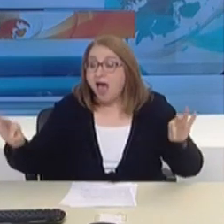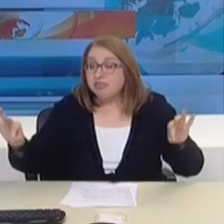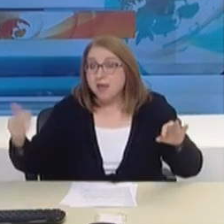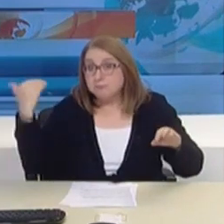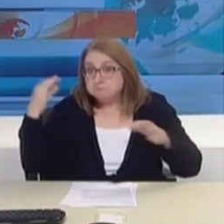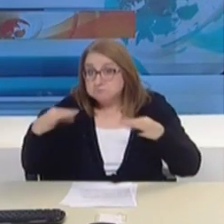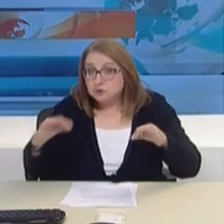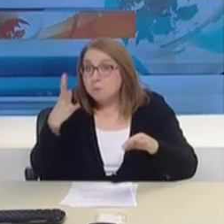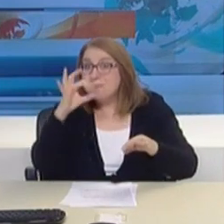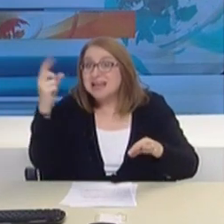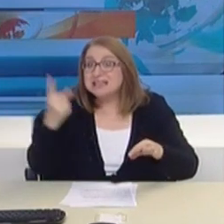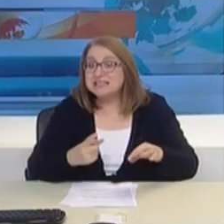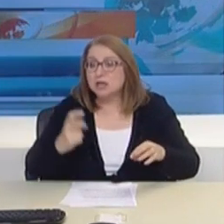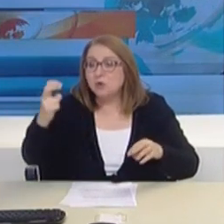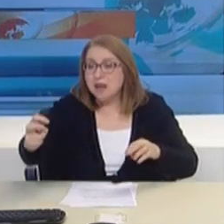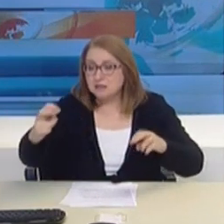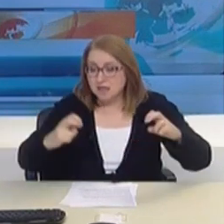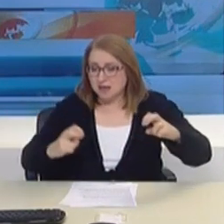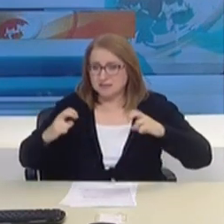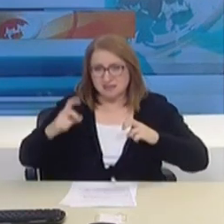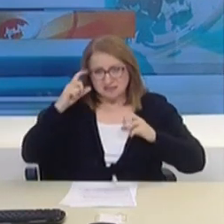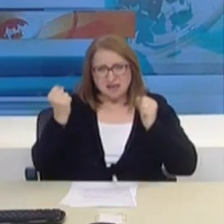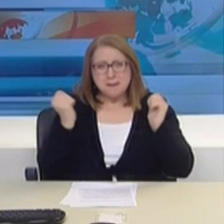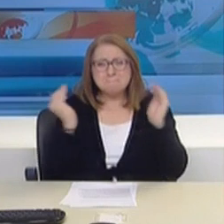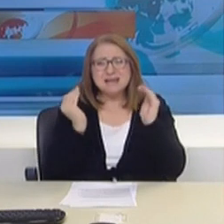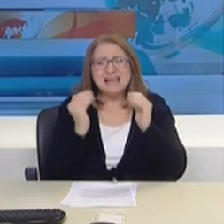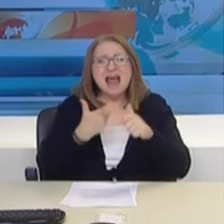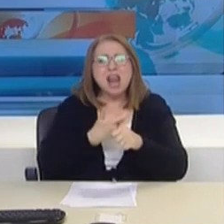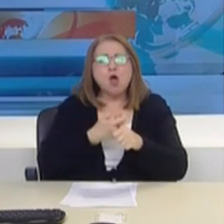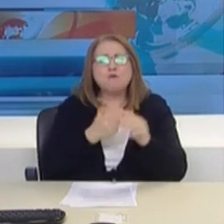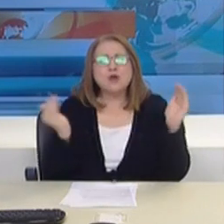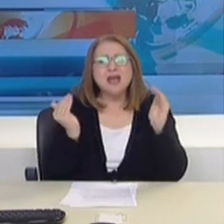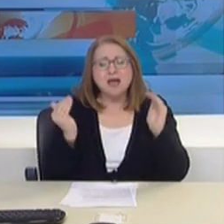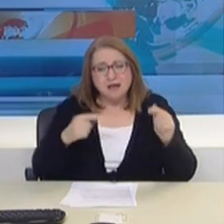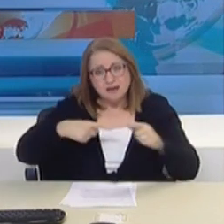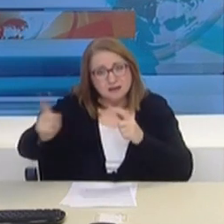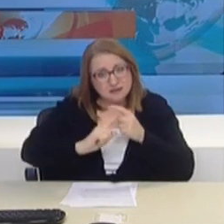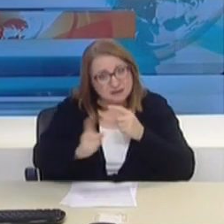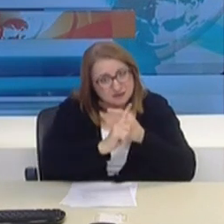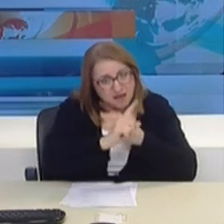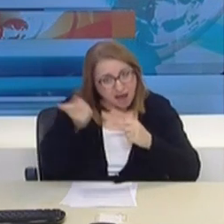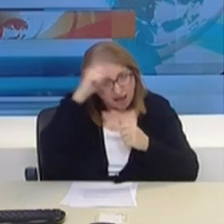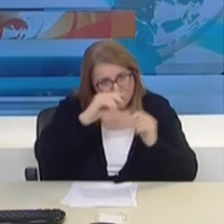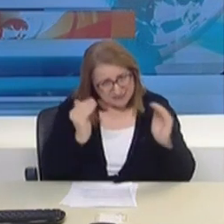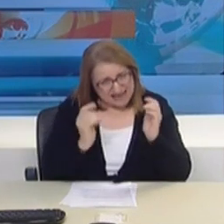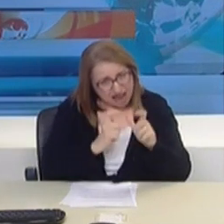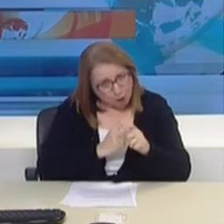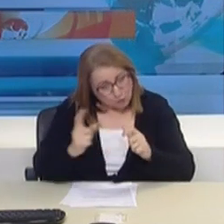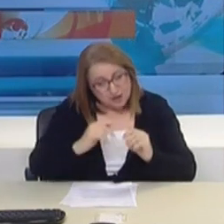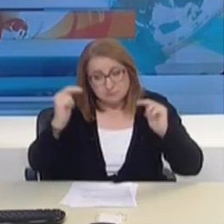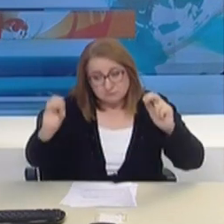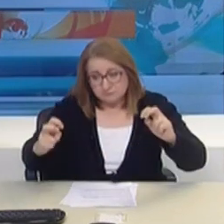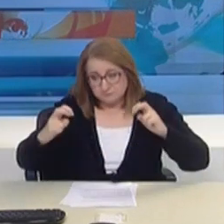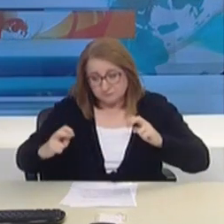Για παροχή υπηρεσιών τεχνικής υποστήριξης, ο εργαζόμενος πρέπει να έχει μαζί του βεβαίωση του εργοδότη και το δελτίο της κίνησης ή της